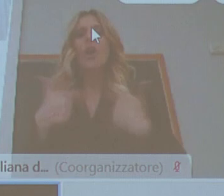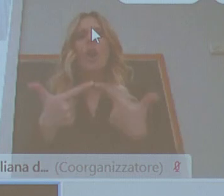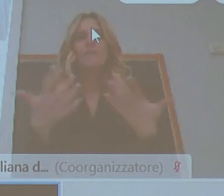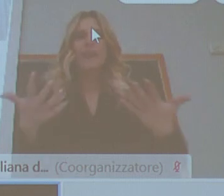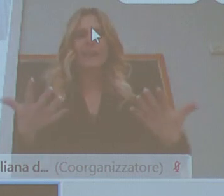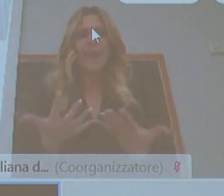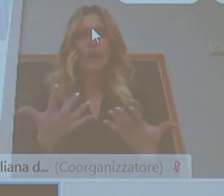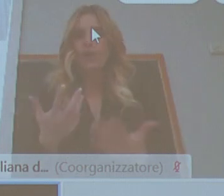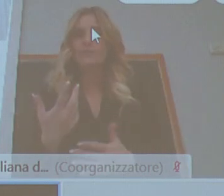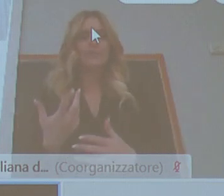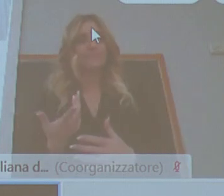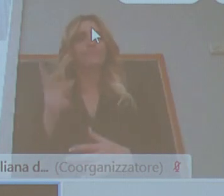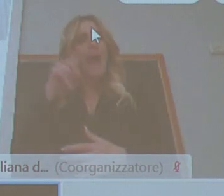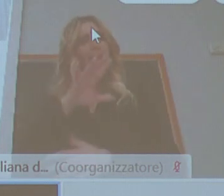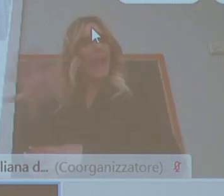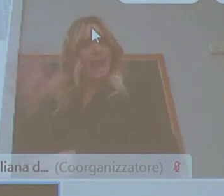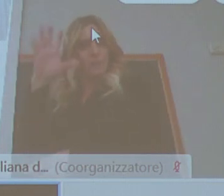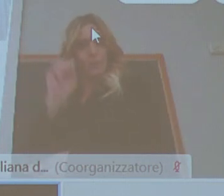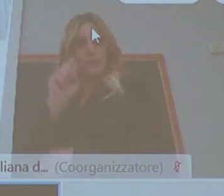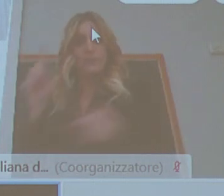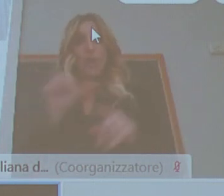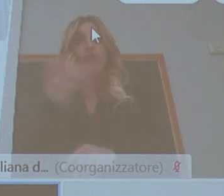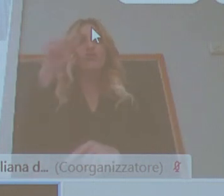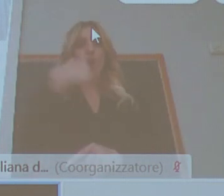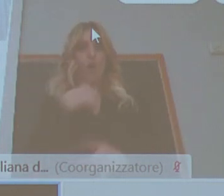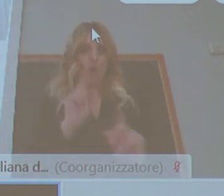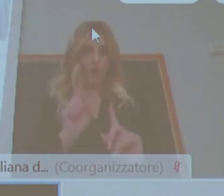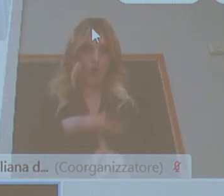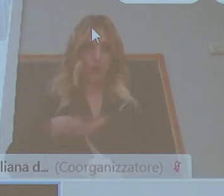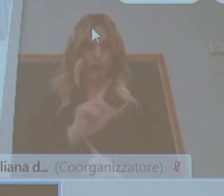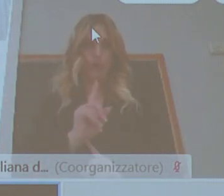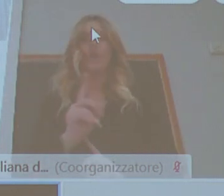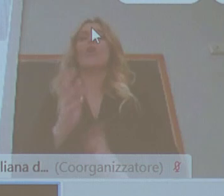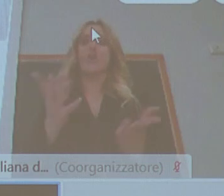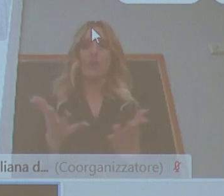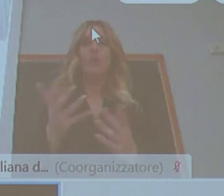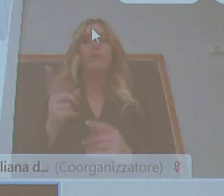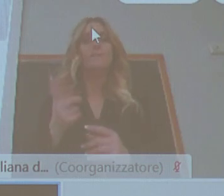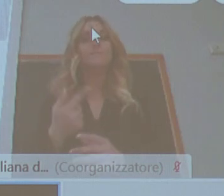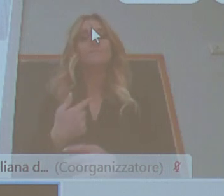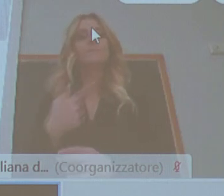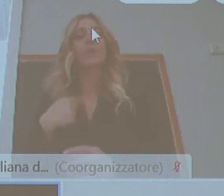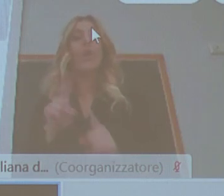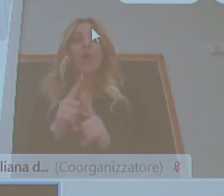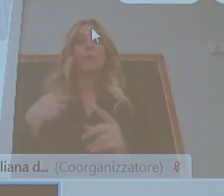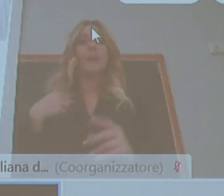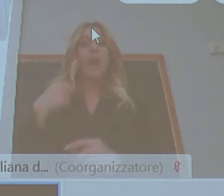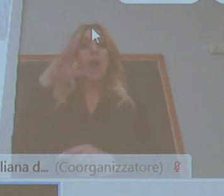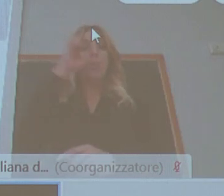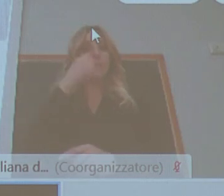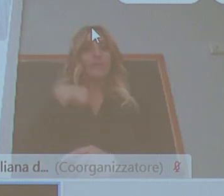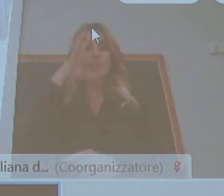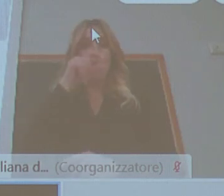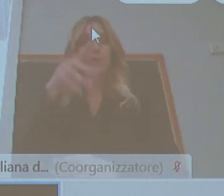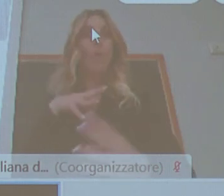magari anche altri Atenei, perché non è che dobbiamo assolutamente, tra virgolette, farci fare la guerra, come dico io, dei